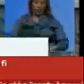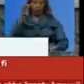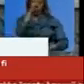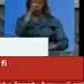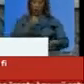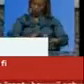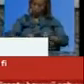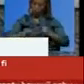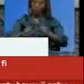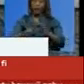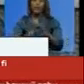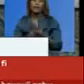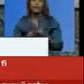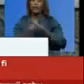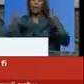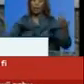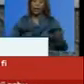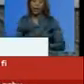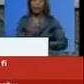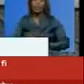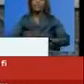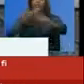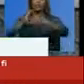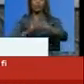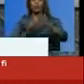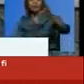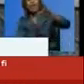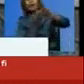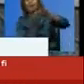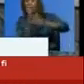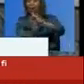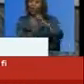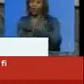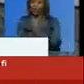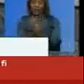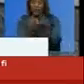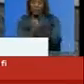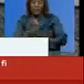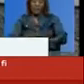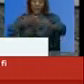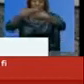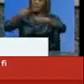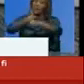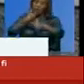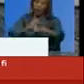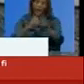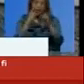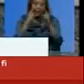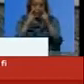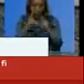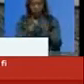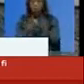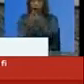ወኔ የተጀመረው ታላቁ የህዳሴ ግድባችን 7ኛ ዓመት ነው በዚህ ግድብ ግንባታ የታየው